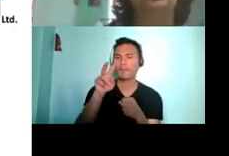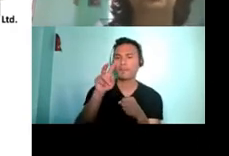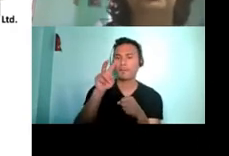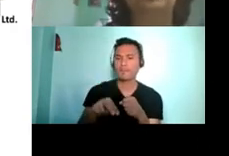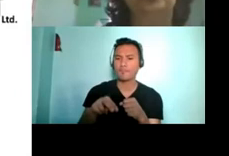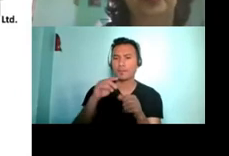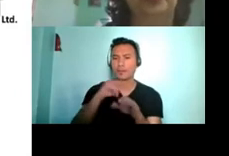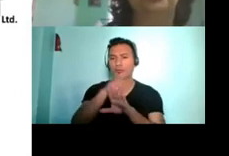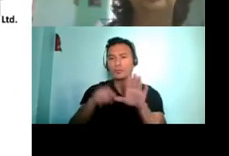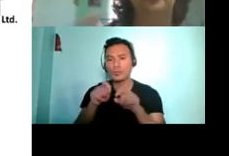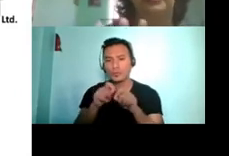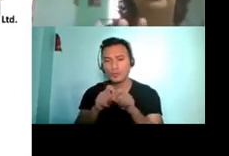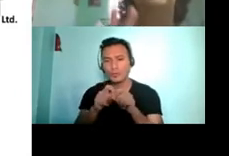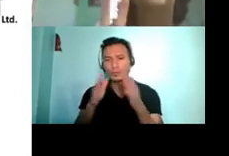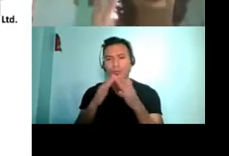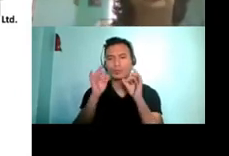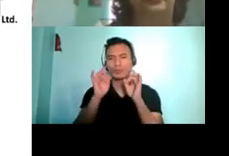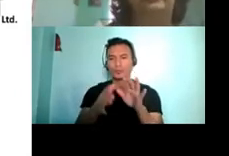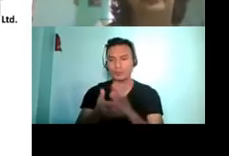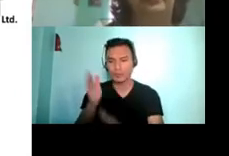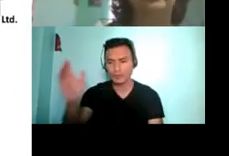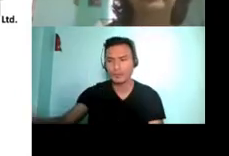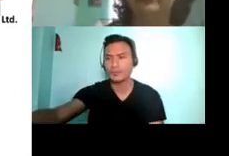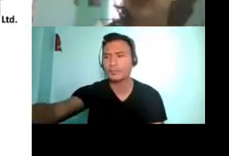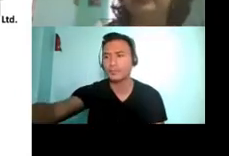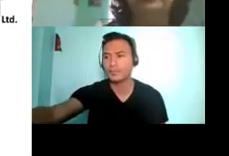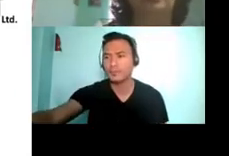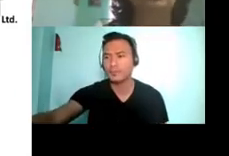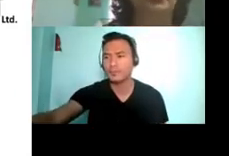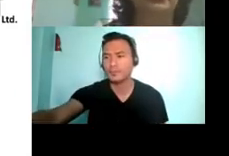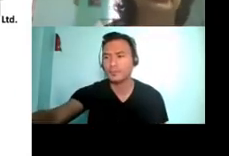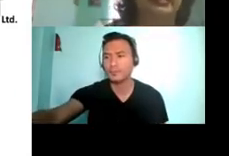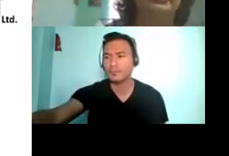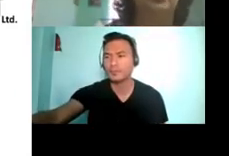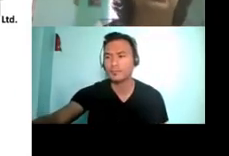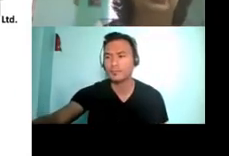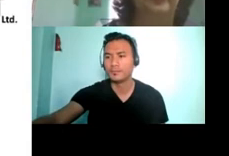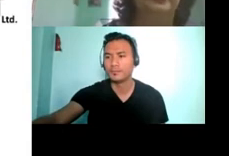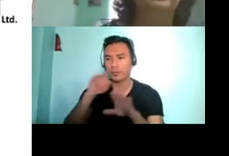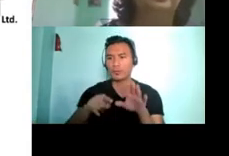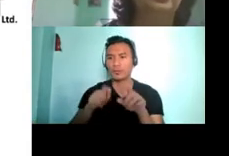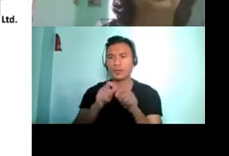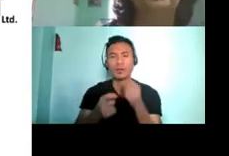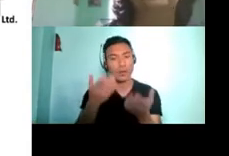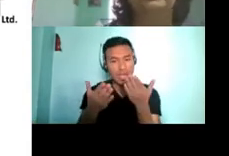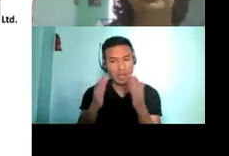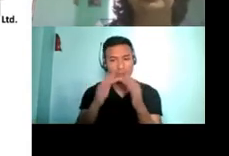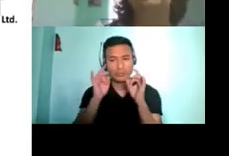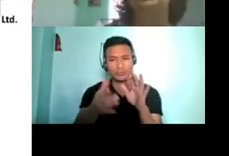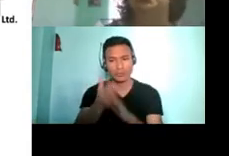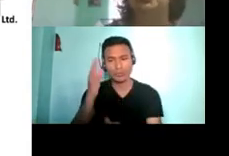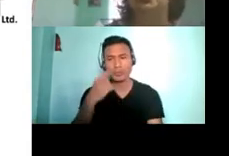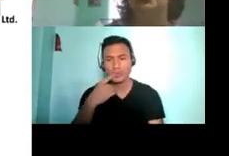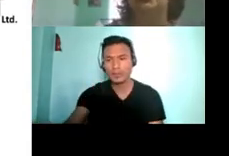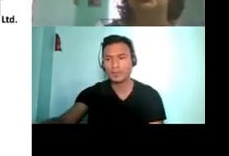म घर छोडेर हिँड्छु भन्ने रणनीति बनायो अरे मानव उदाहरणको लागि, तर तिमी घर छोडेर हिँड्दाखेरिको अवस्थामा अहिले COVID-19 तिमी